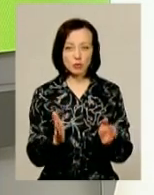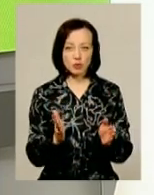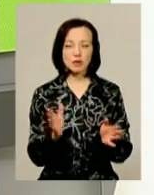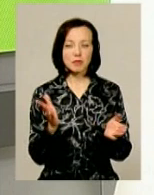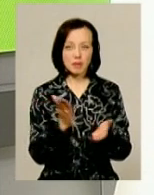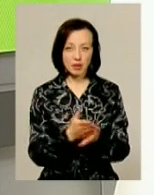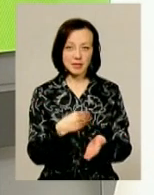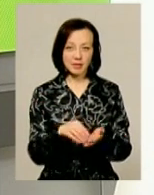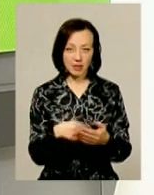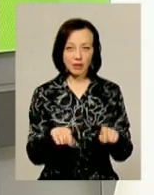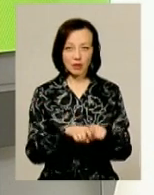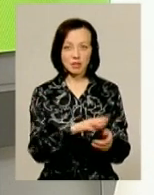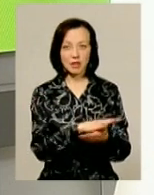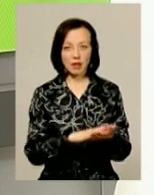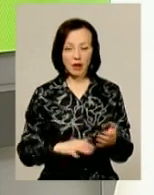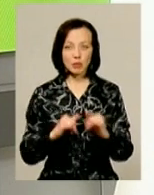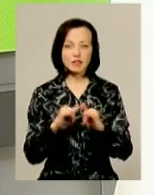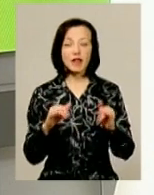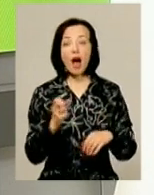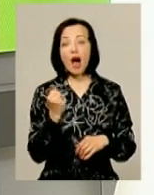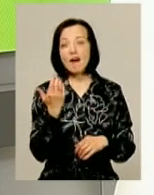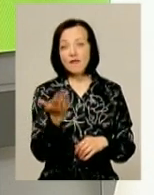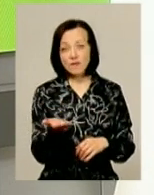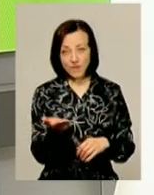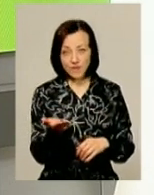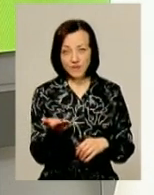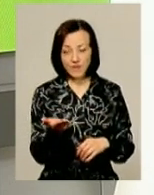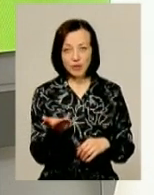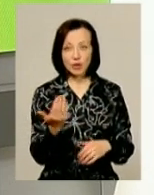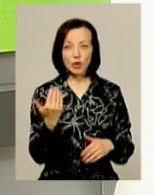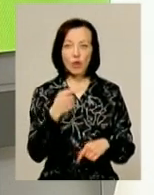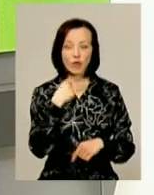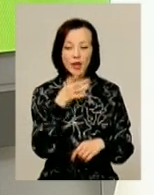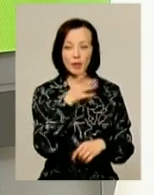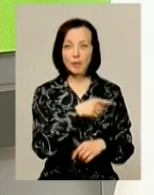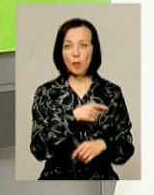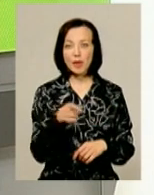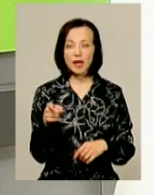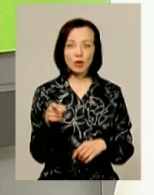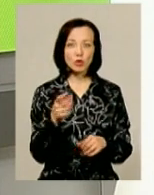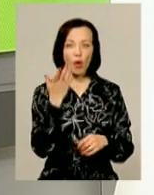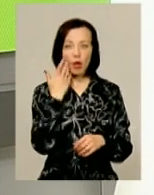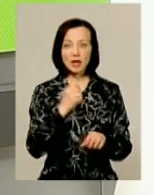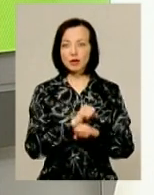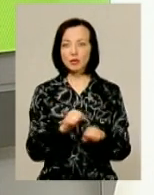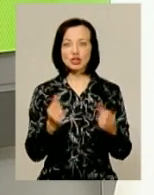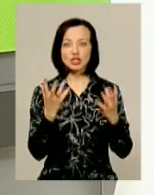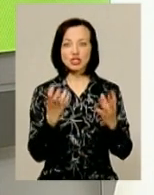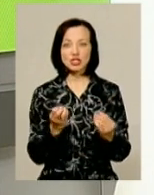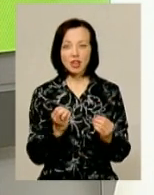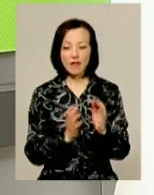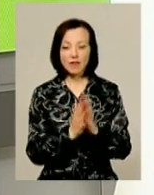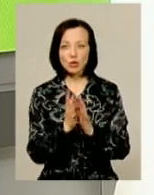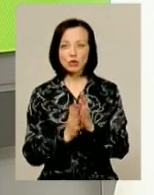з свинями також надалі процвітати. Да. А от ви вже говорили про період, коли не можна буде ще вирощувати